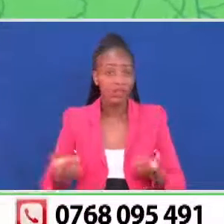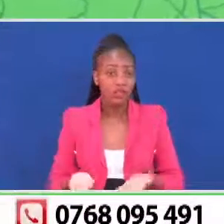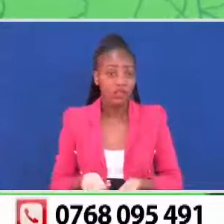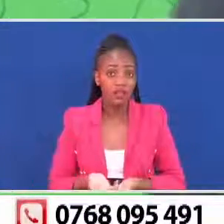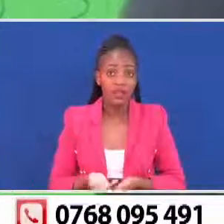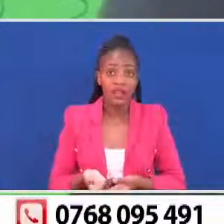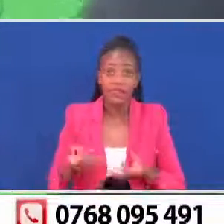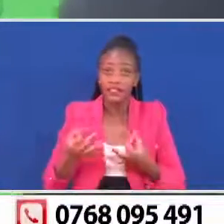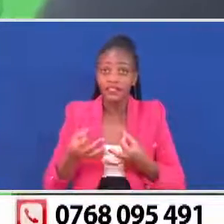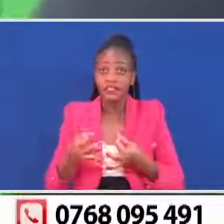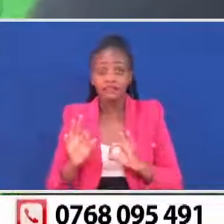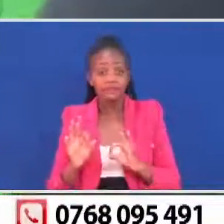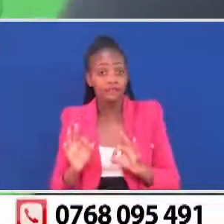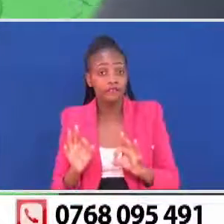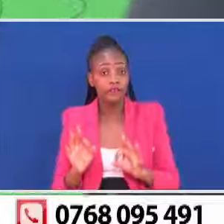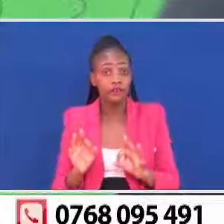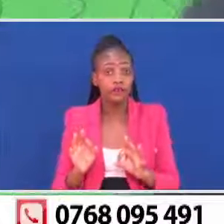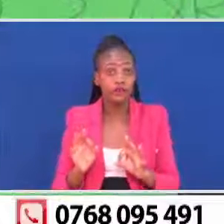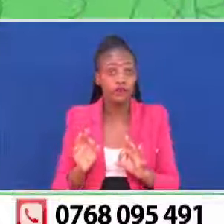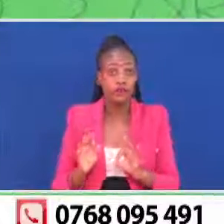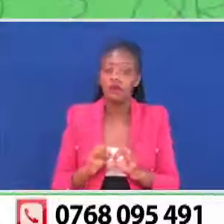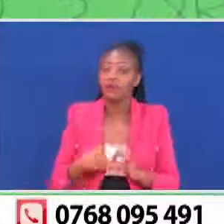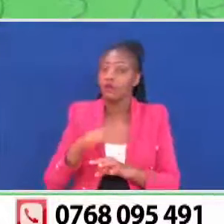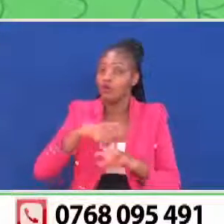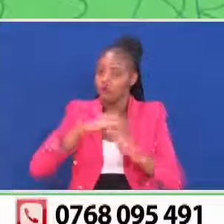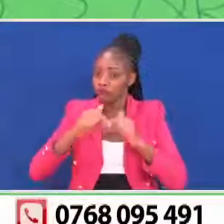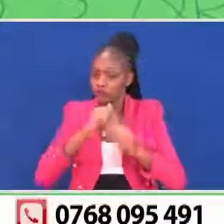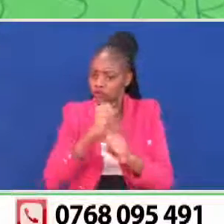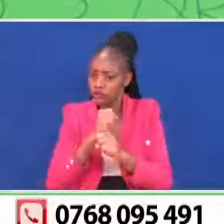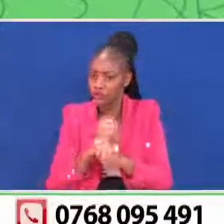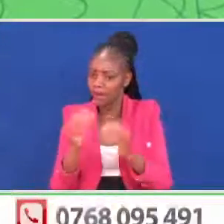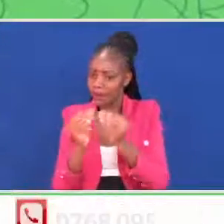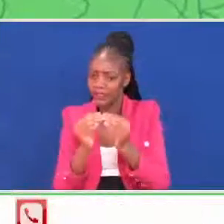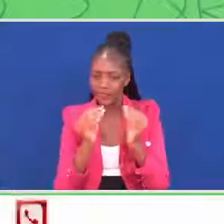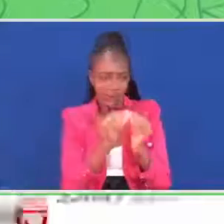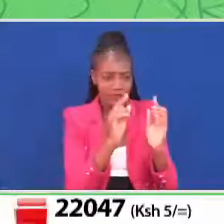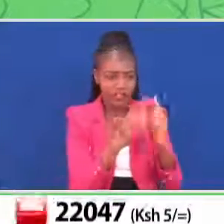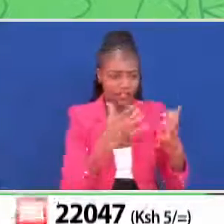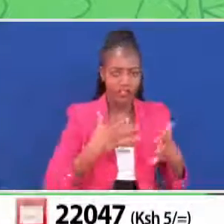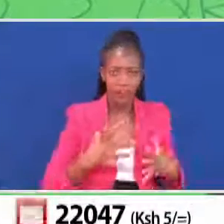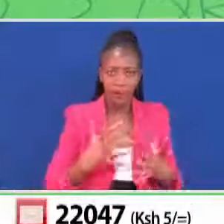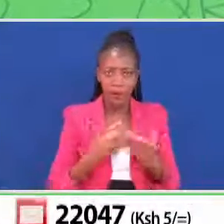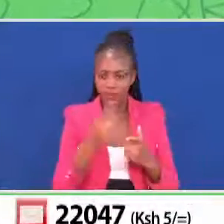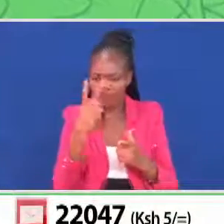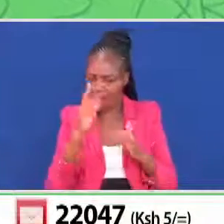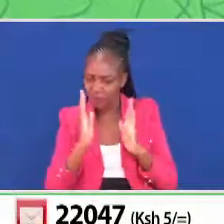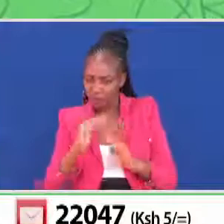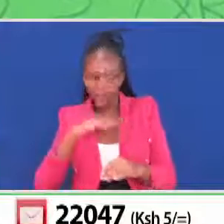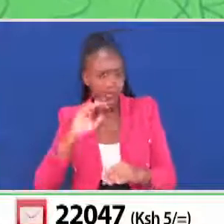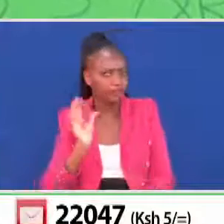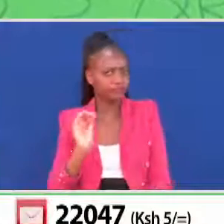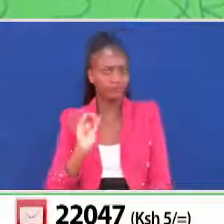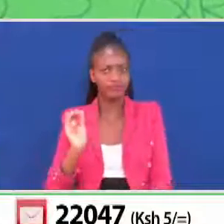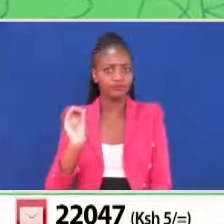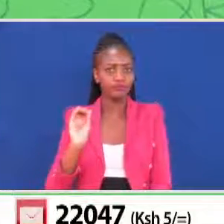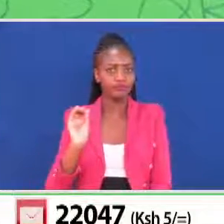sasa kama kazi zetu za mat, tunaguza pesa, tunainteract na watu wengi. Jasikia mtu amekufa mimi. Nasikia